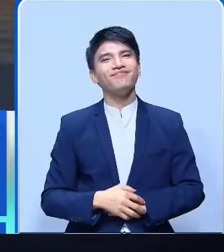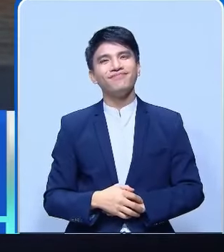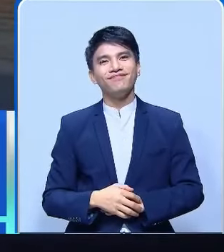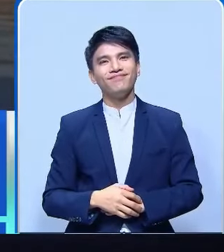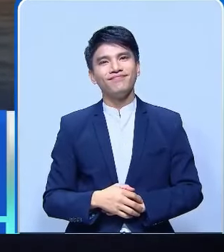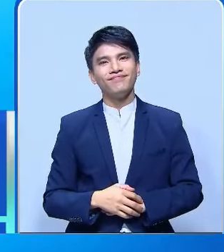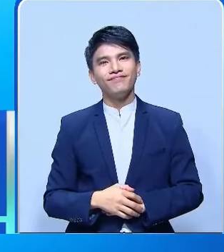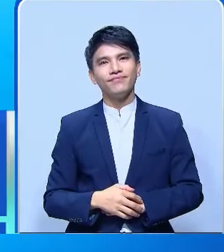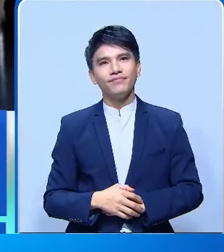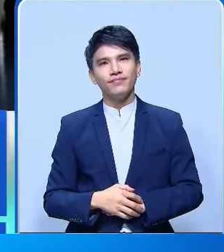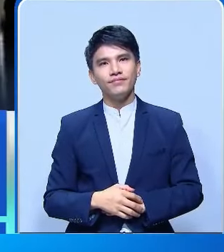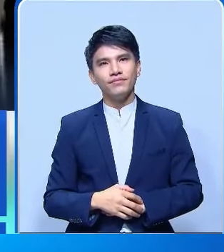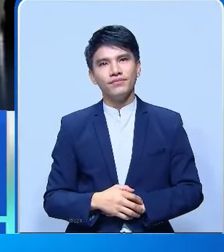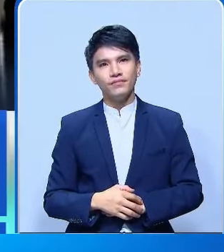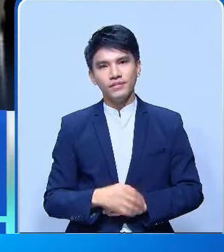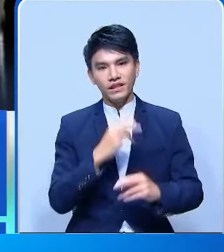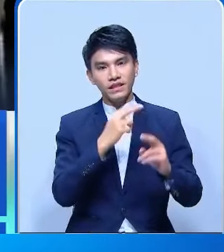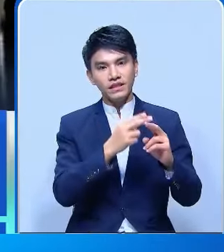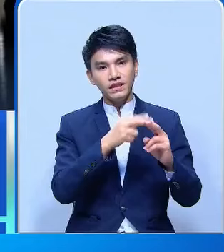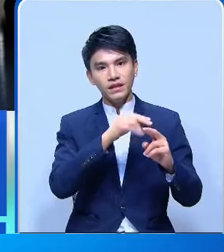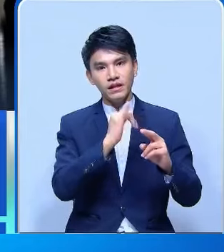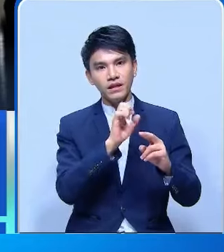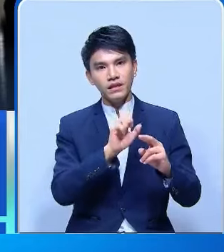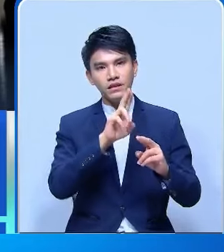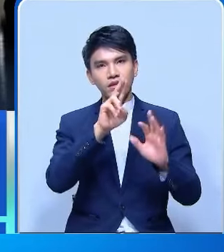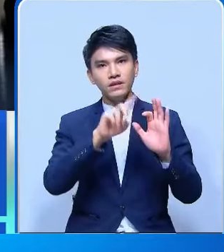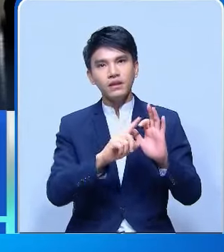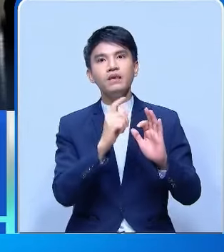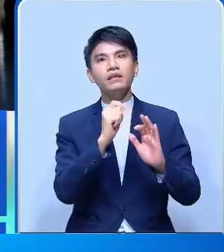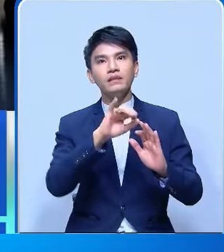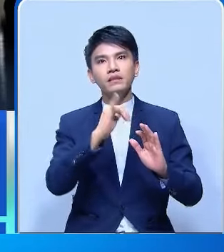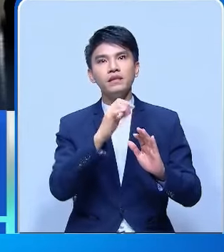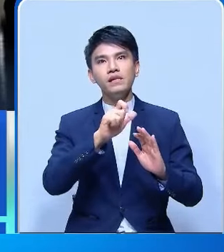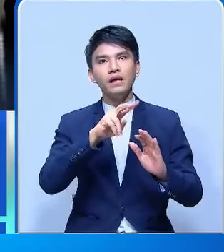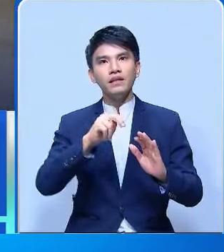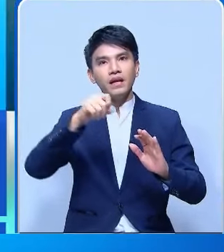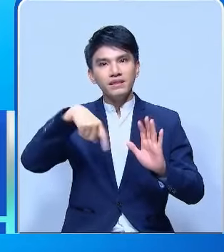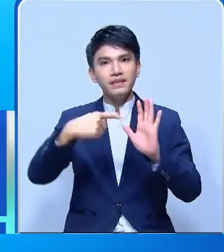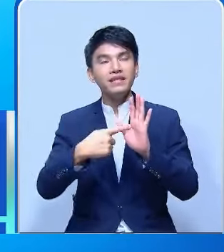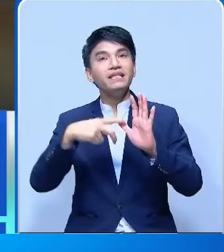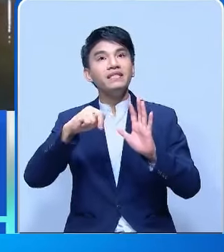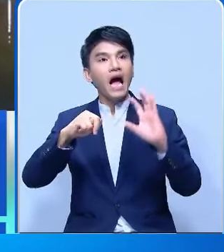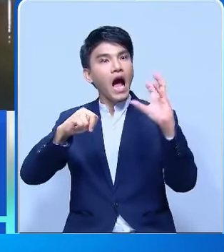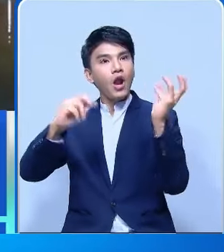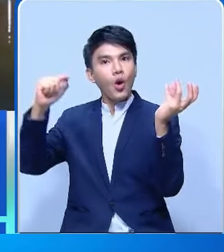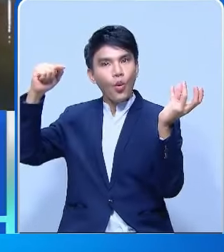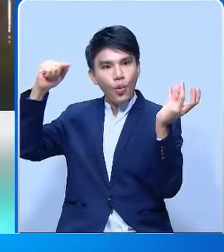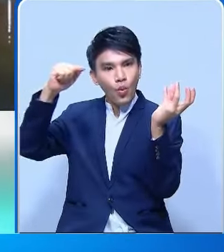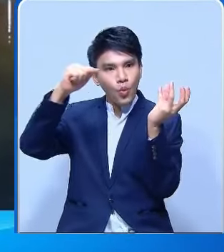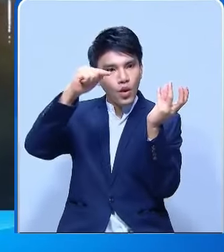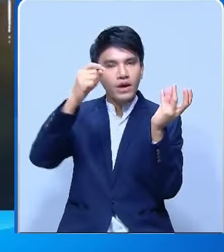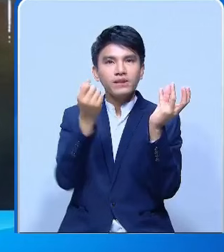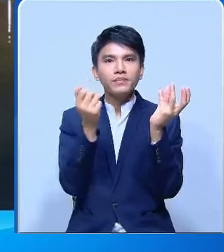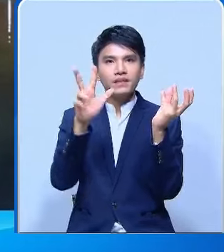ะจื่อจินซานแอตลาสนะจื่อจินซานแอตลาสเนี่ยจะเข้าใกล้โลกมากที่สุด13ตุลาคมนี้น